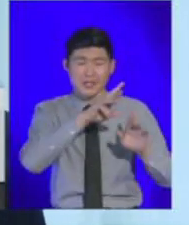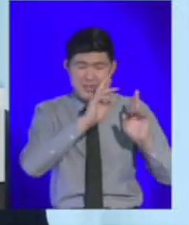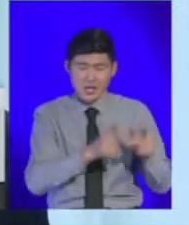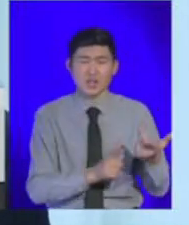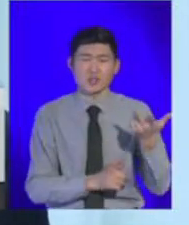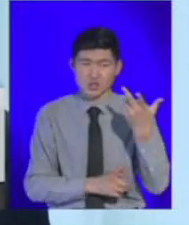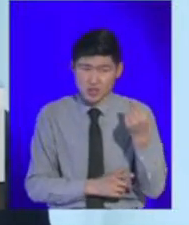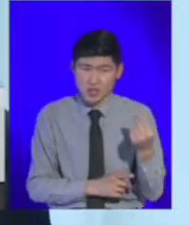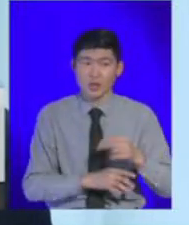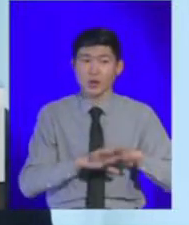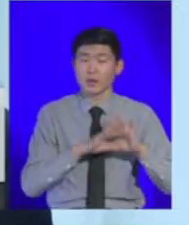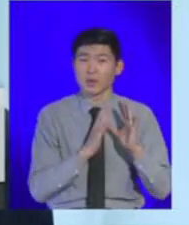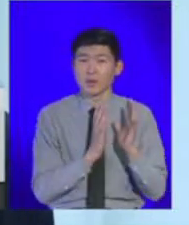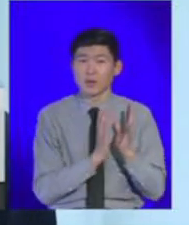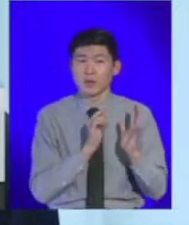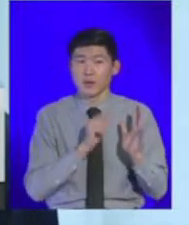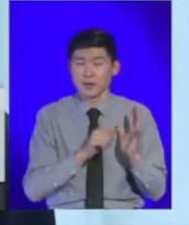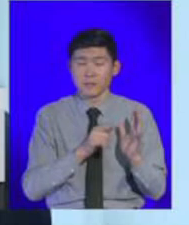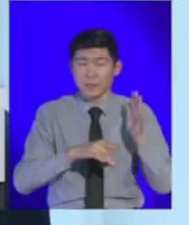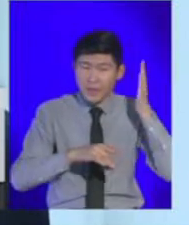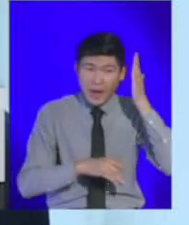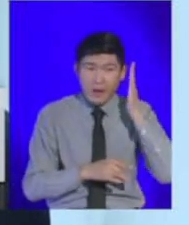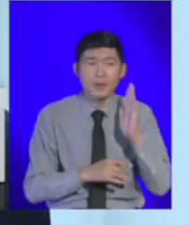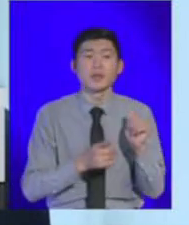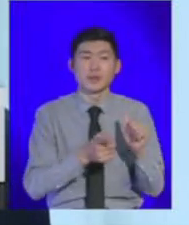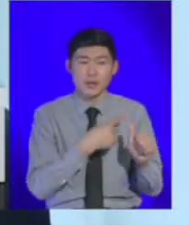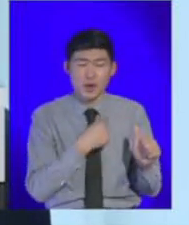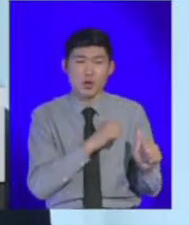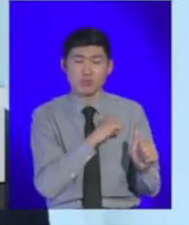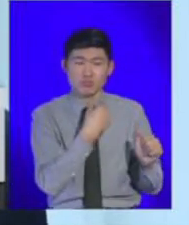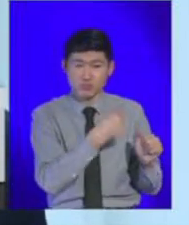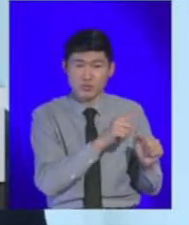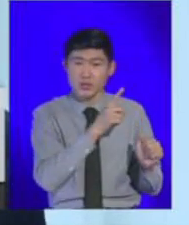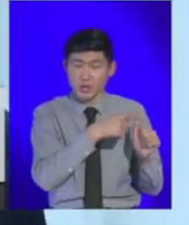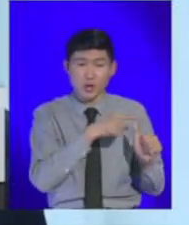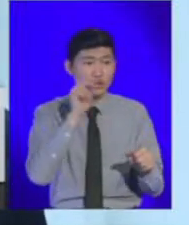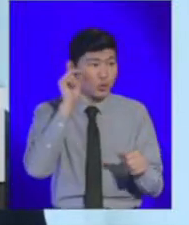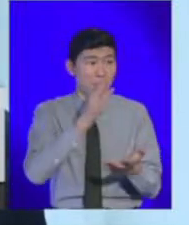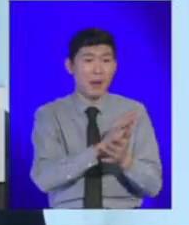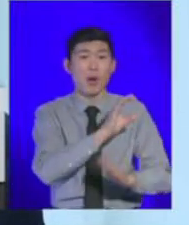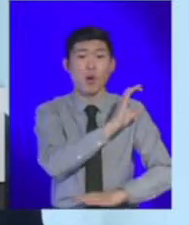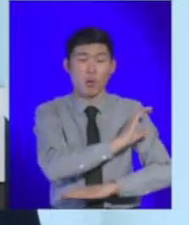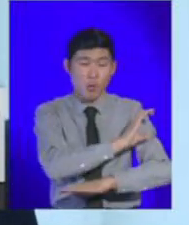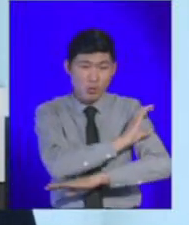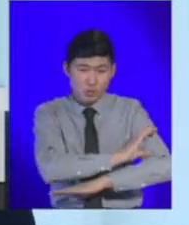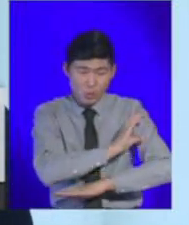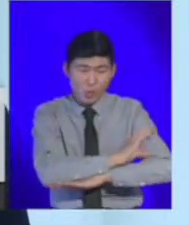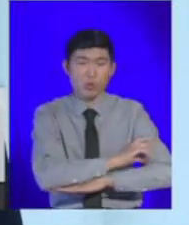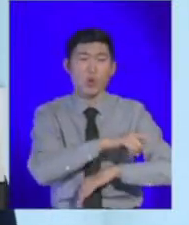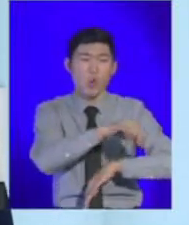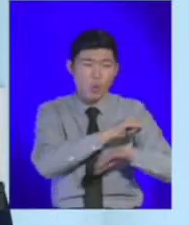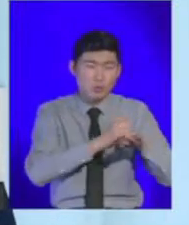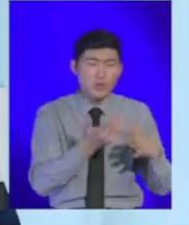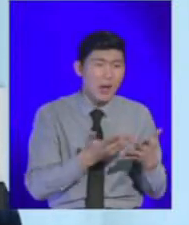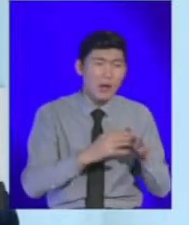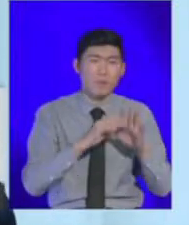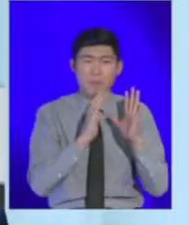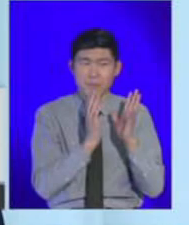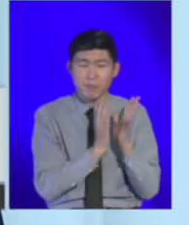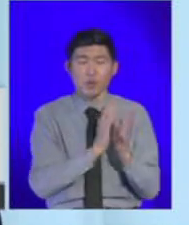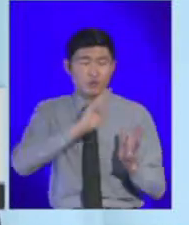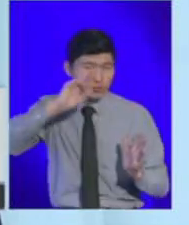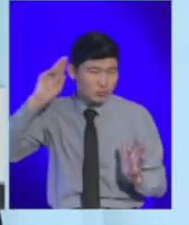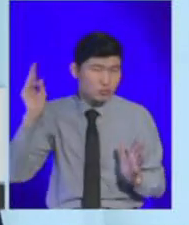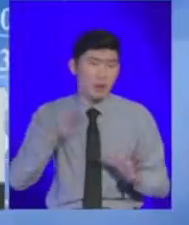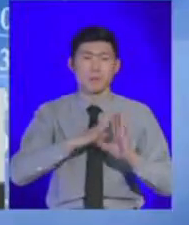нөгөө эцэгхийн нэр, өөрийн нэр, суралцж байгаа улс, сургуулийн нэр, мэрэгжил, суралцах хугацаа ийг бол бүгднийг